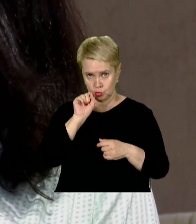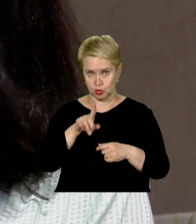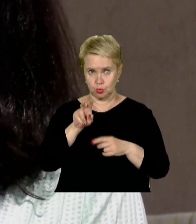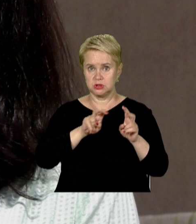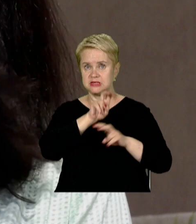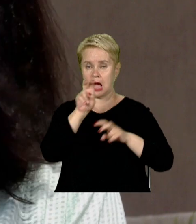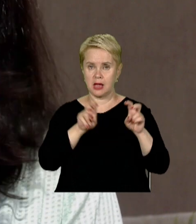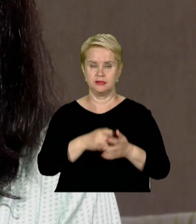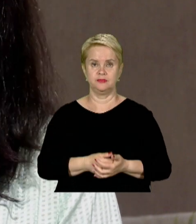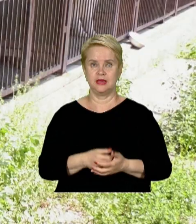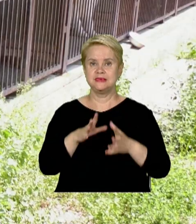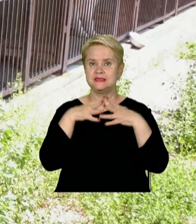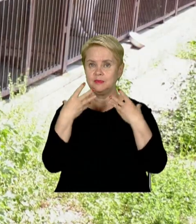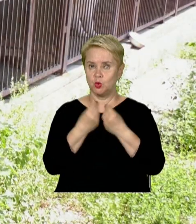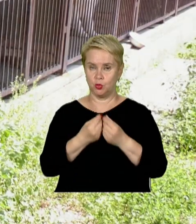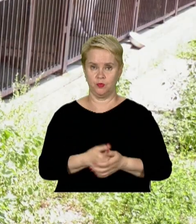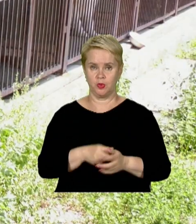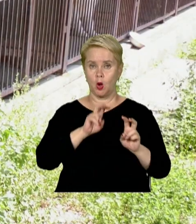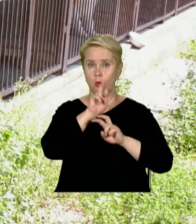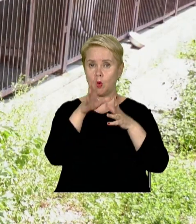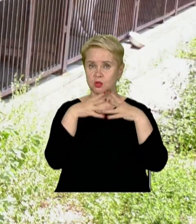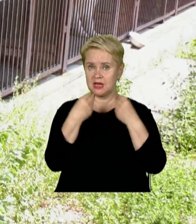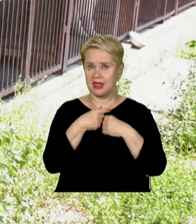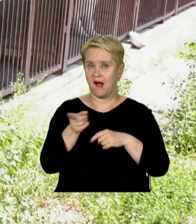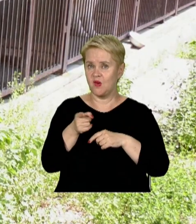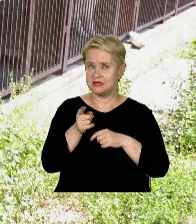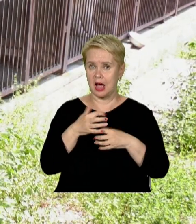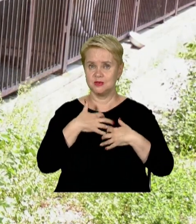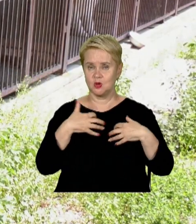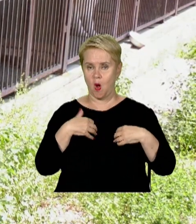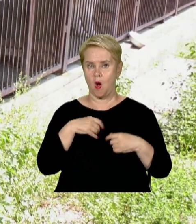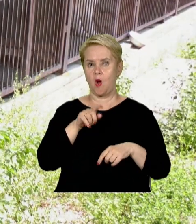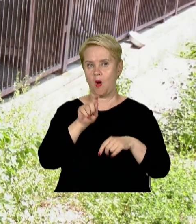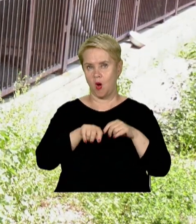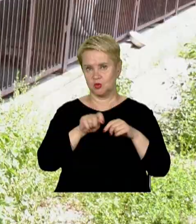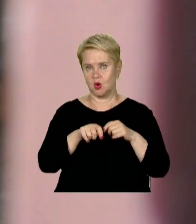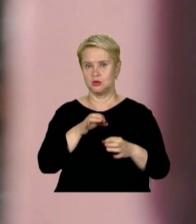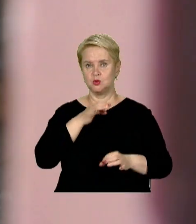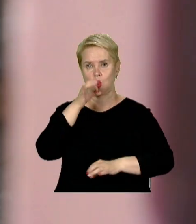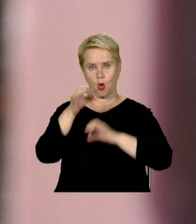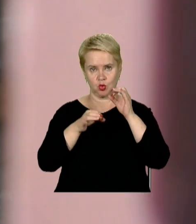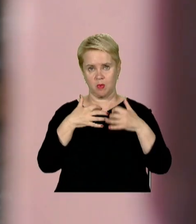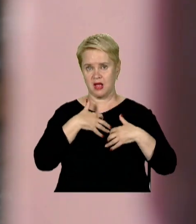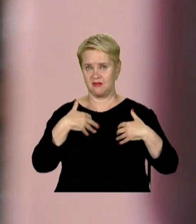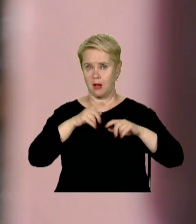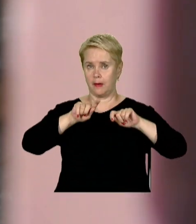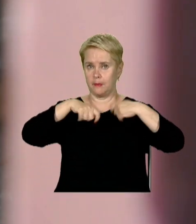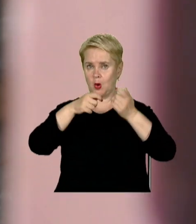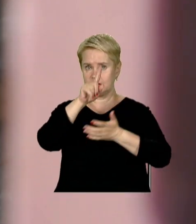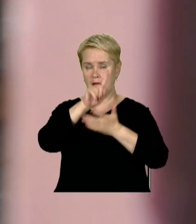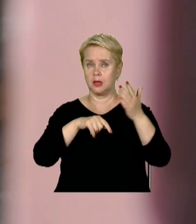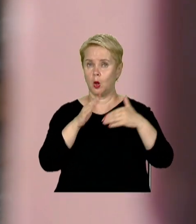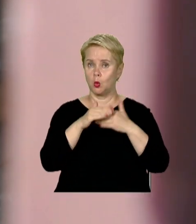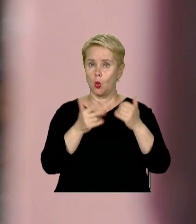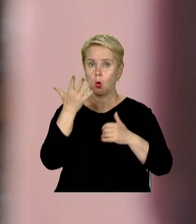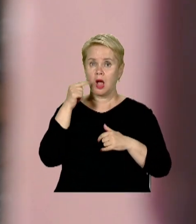будет искать семью. Пошук сімей для хвостатих притулку «Зооконтроль» триває цілодобово. Тварин передають в надійні руки